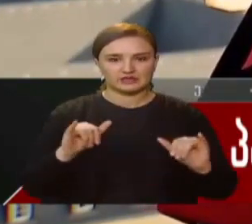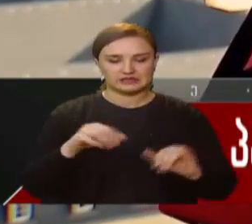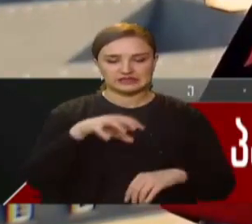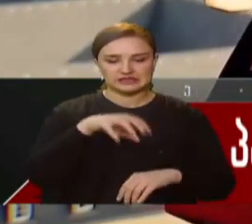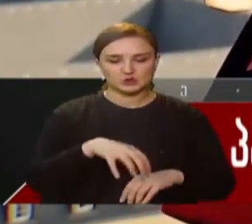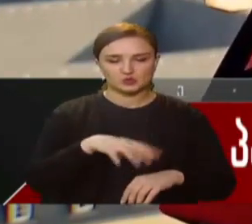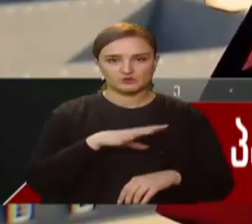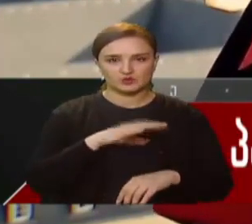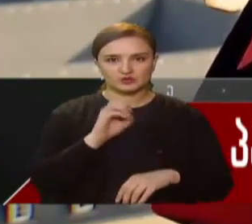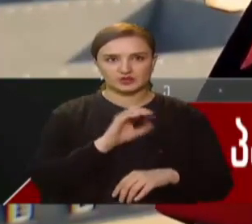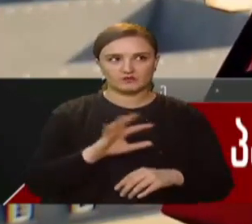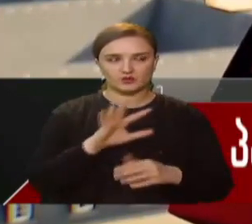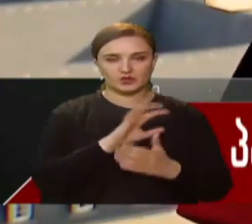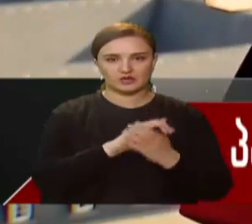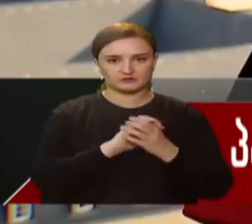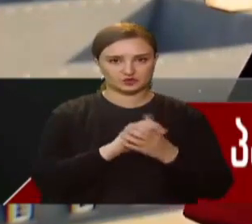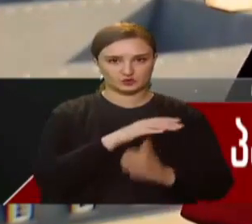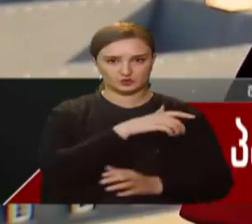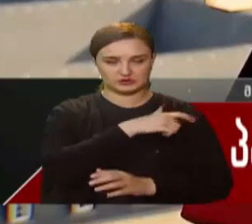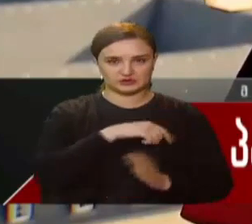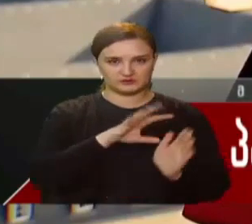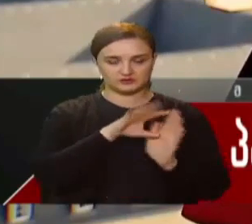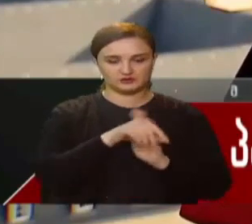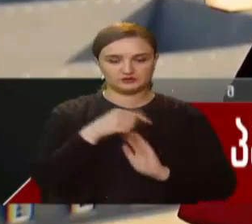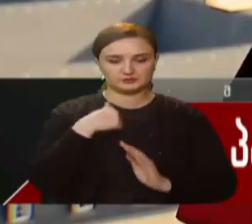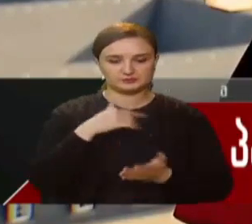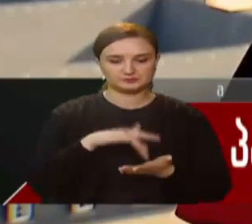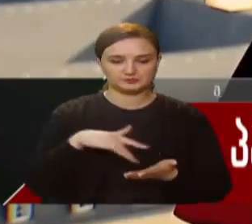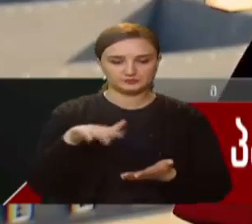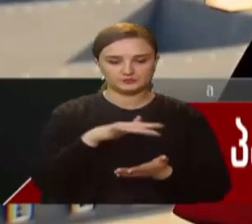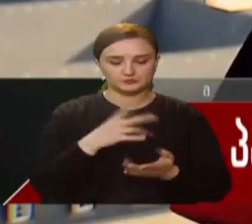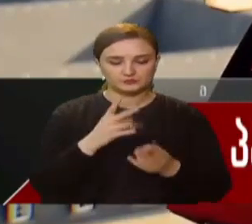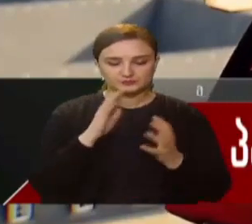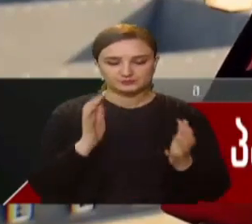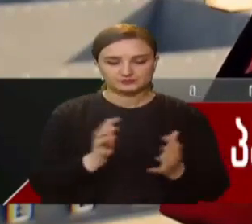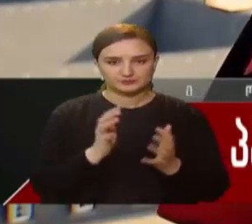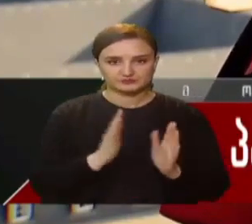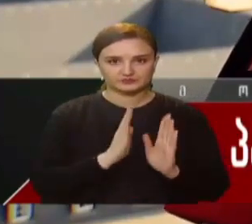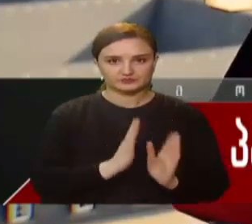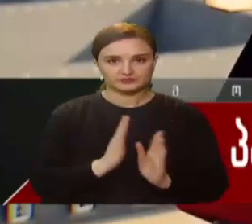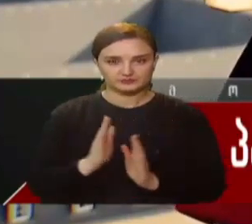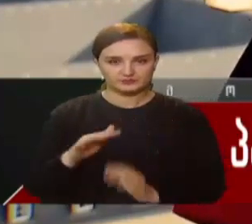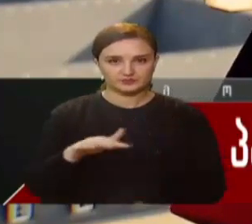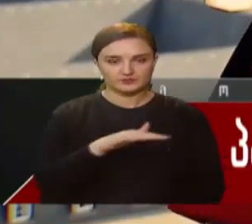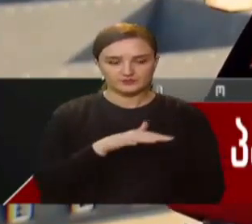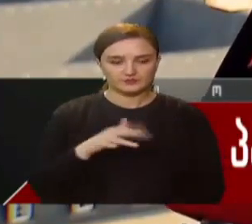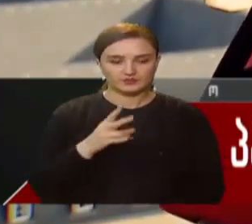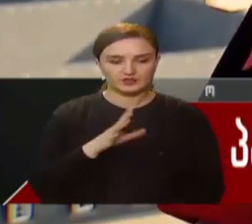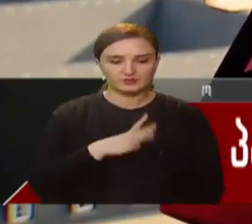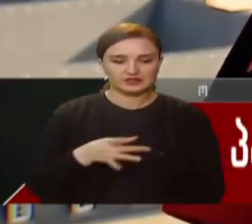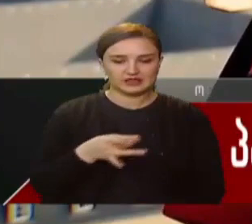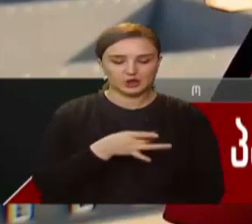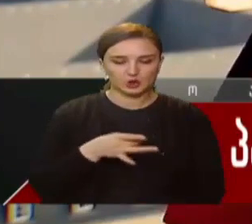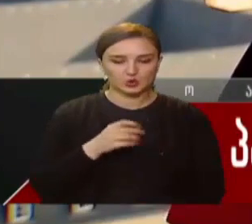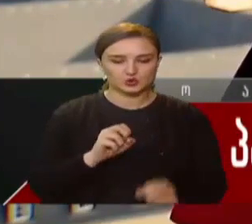რომ ვიყოთ ევროკავშირის სრულფასოვანი წევრი და ჩვენმა ქვეყანამ უნდა შეინარჩუნოს სტაბილური გარემო, იყოს რეგიონში